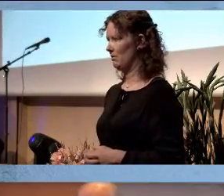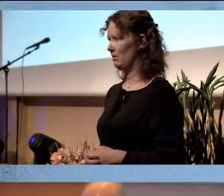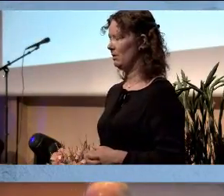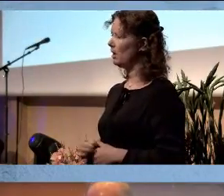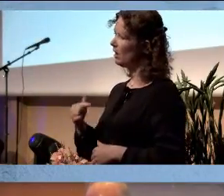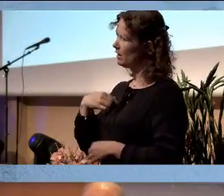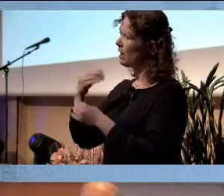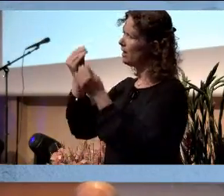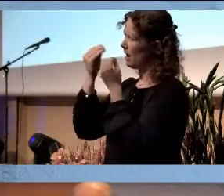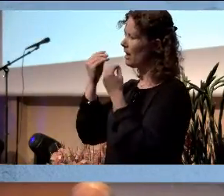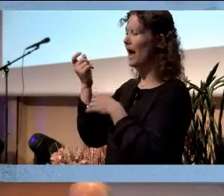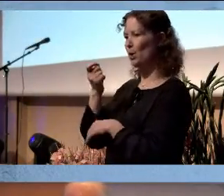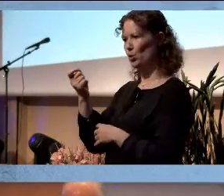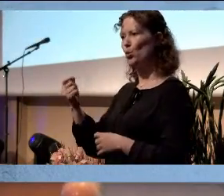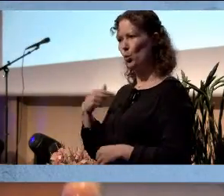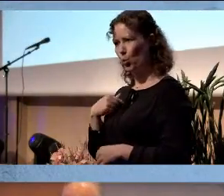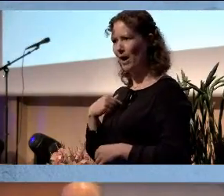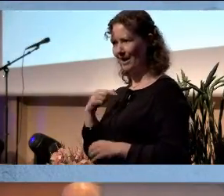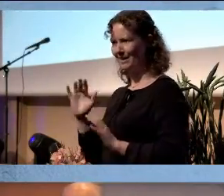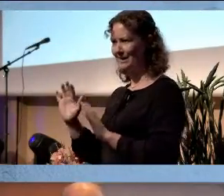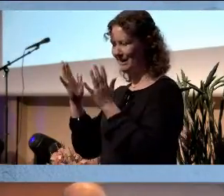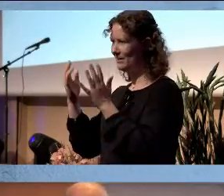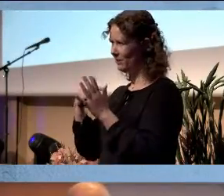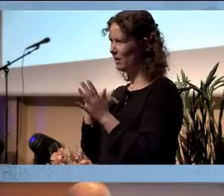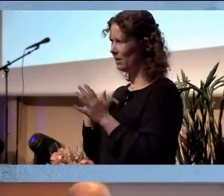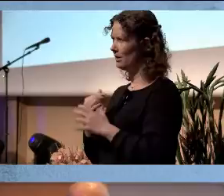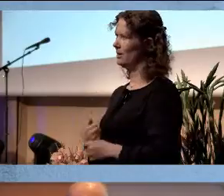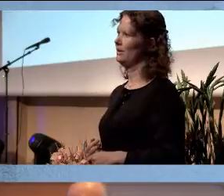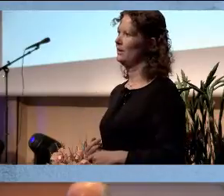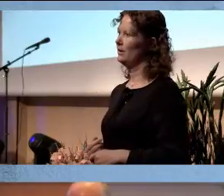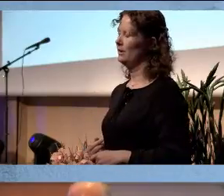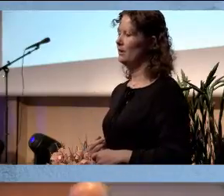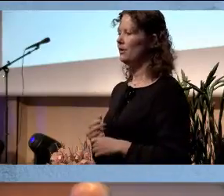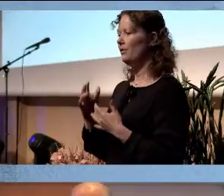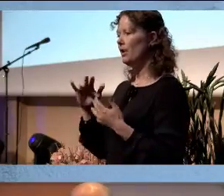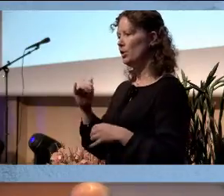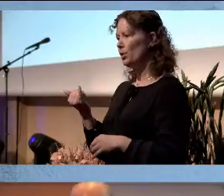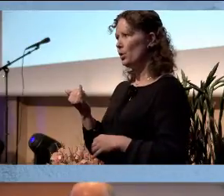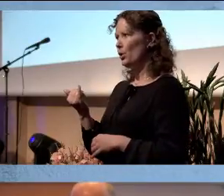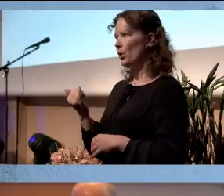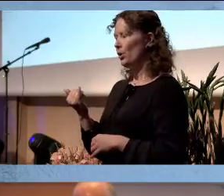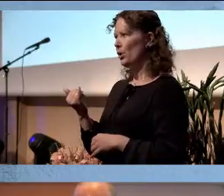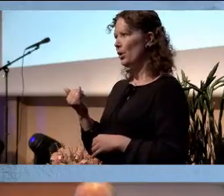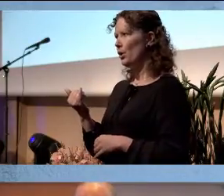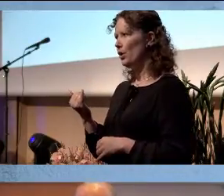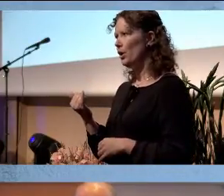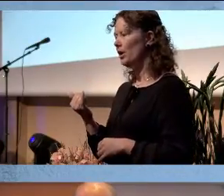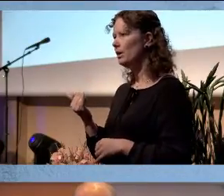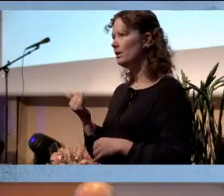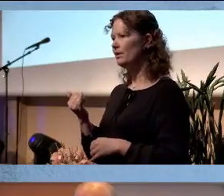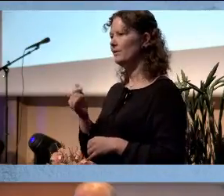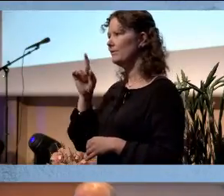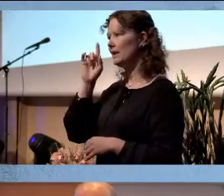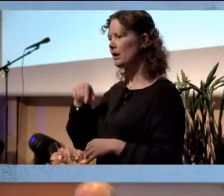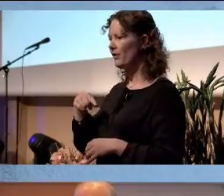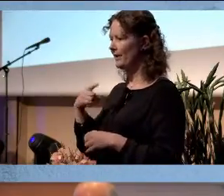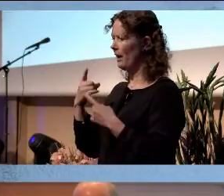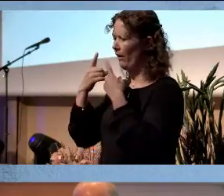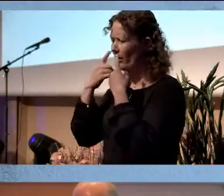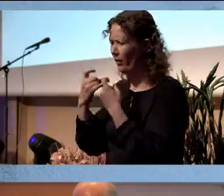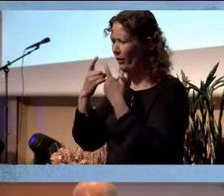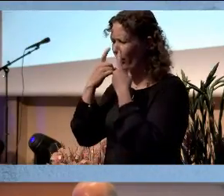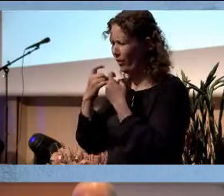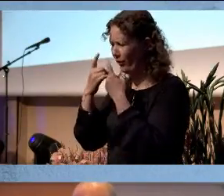har lært noen ting i livet. Og det at vi ikke kan gråte oss til en